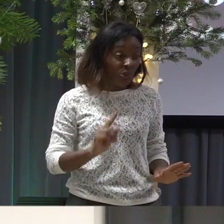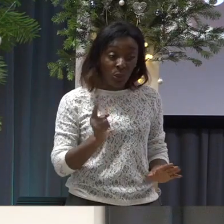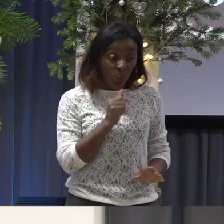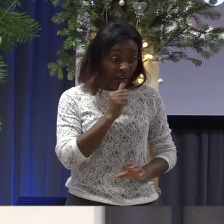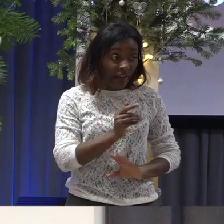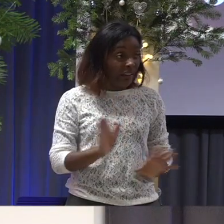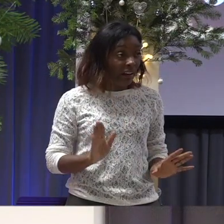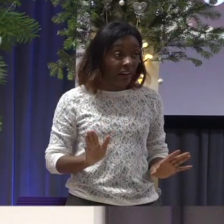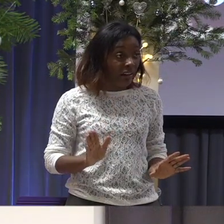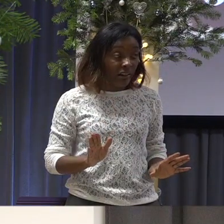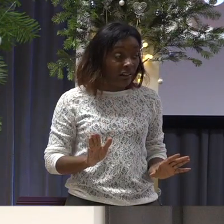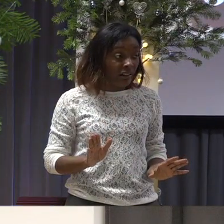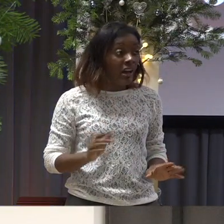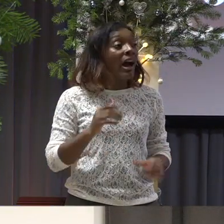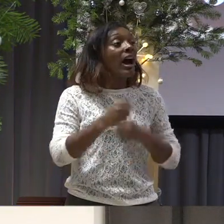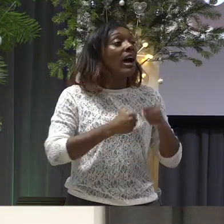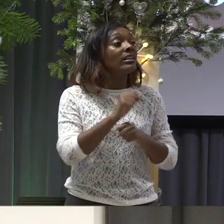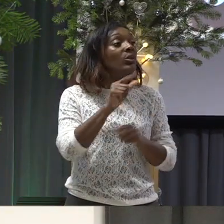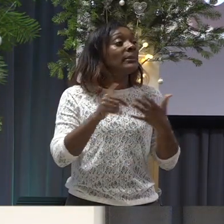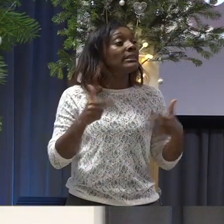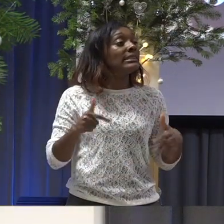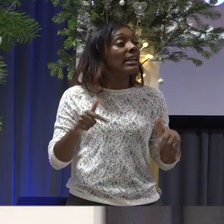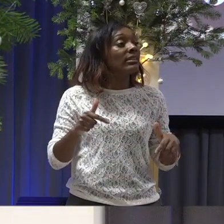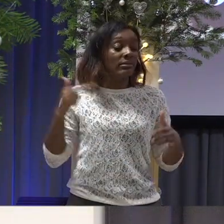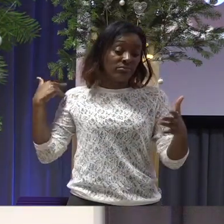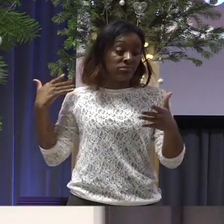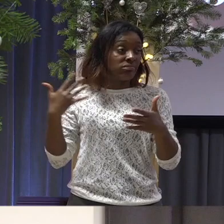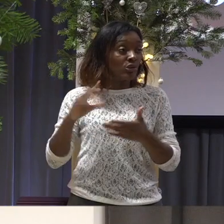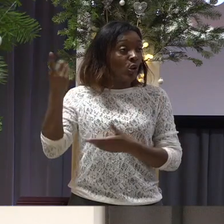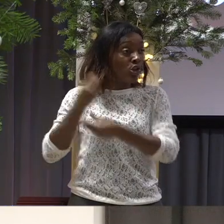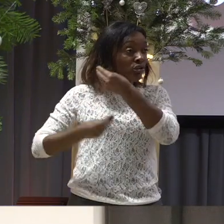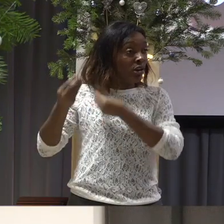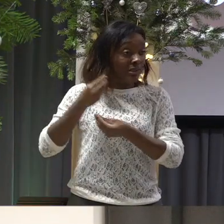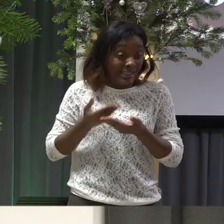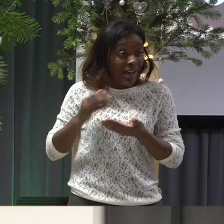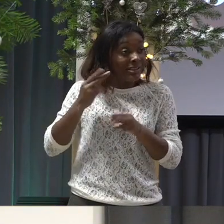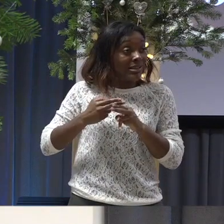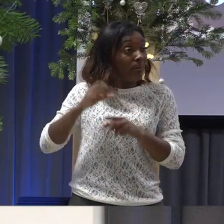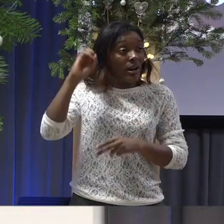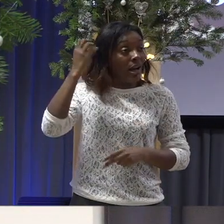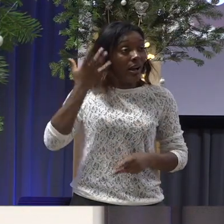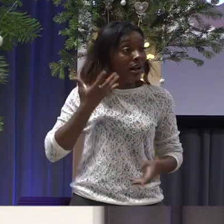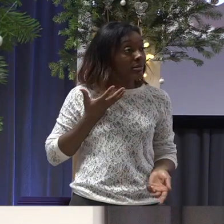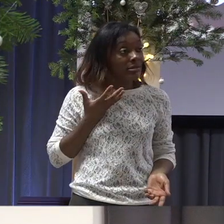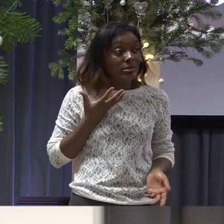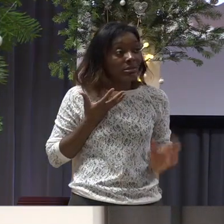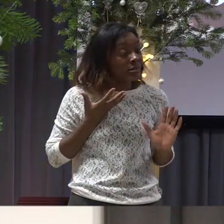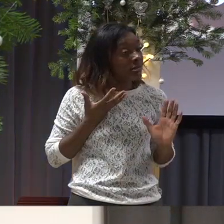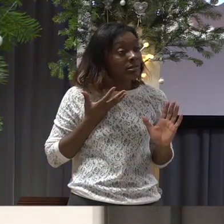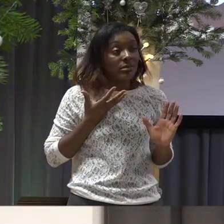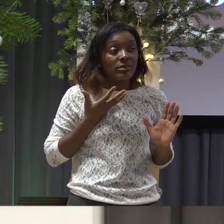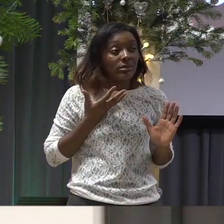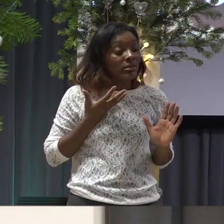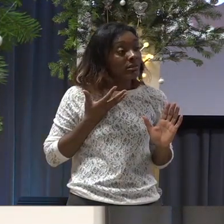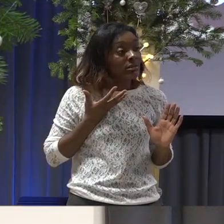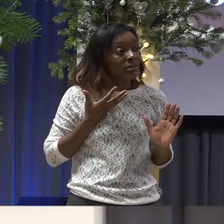en 2017, tout est grâce. Et je ne veux pas lier ma vie à ce que je reçois de Dieu, mais je vais lier ma vie à ce